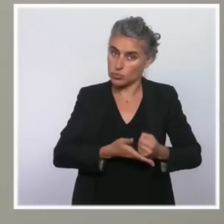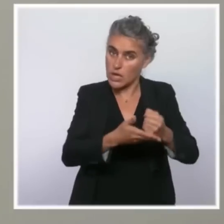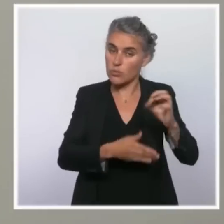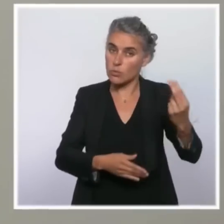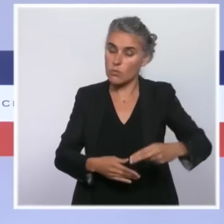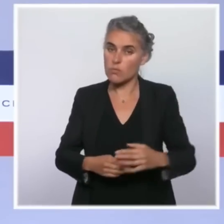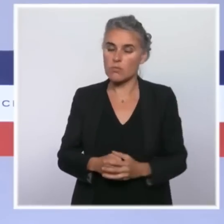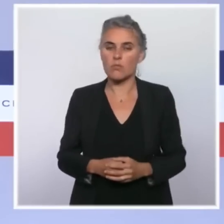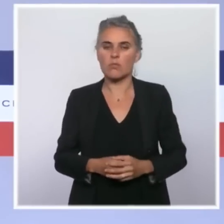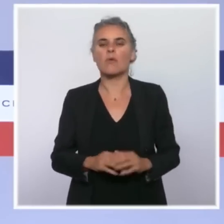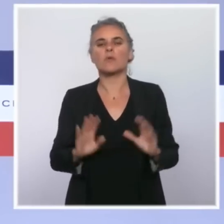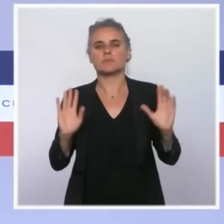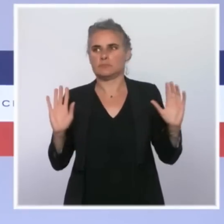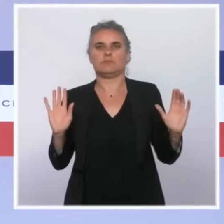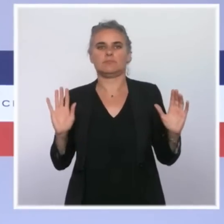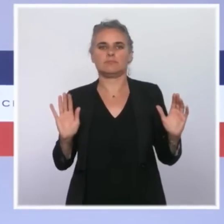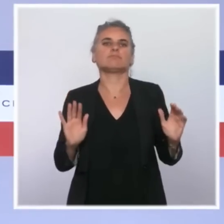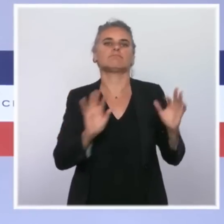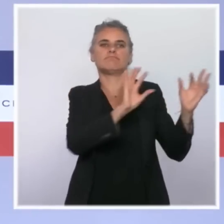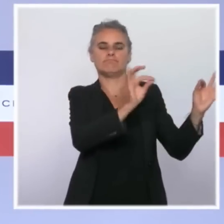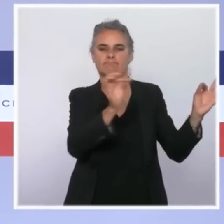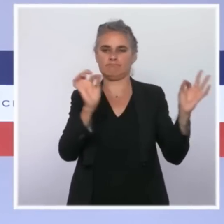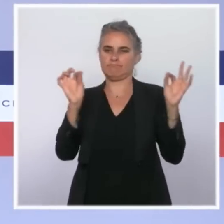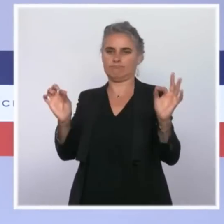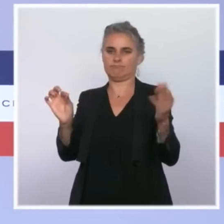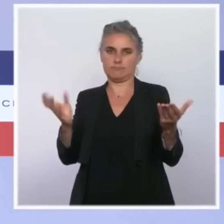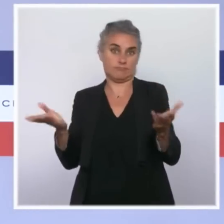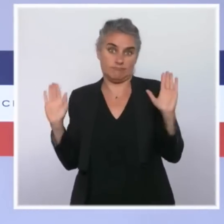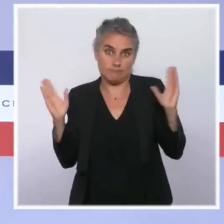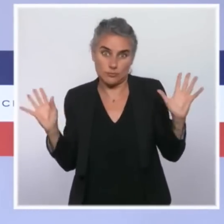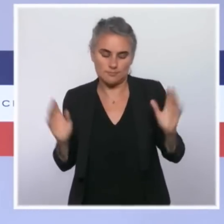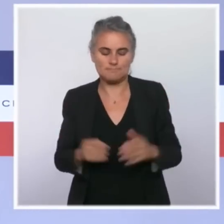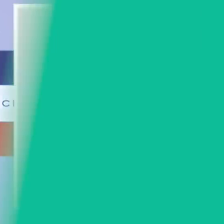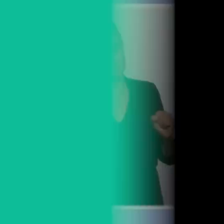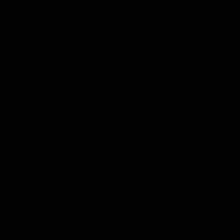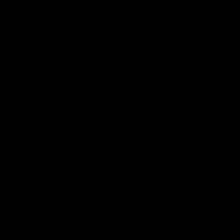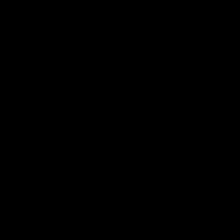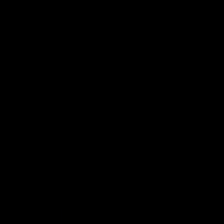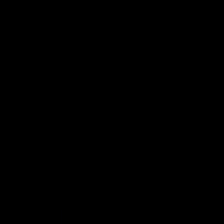vous ai donné les termes les plus exacts possibles. Je vous renvoie à ce que j'ai dit il y a quelques minutes. Je vous remercie.